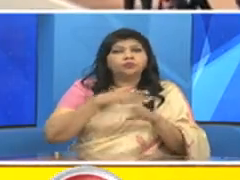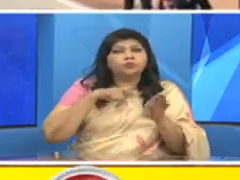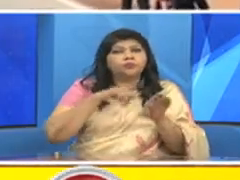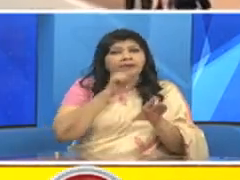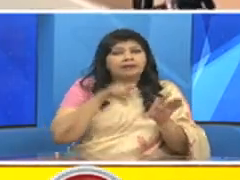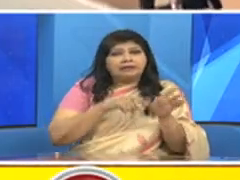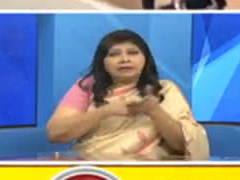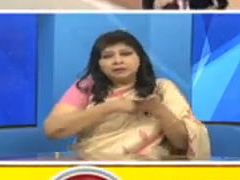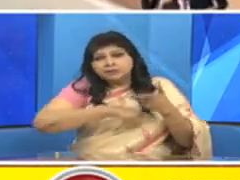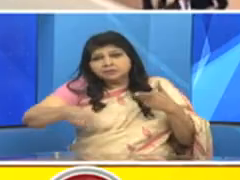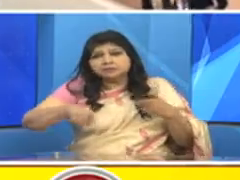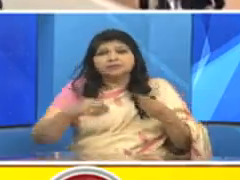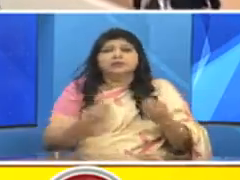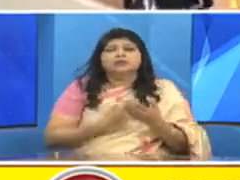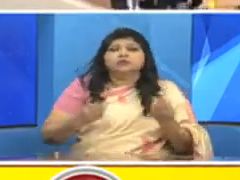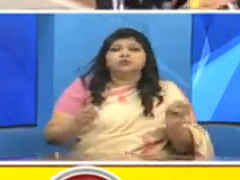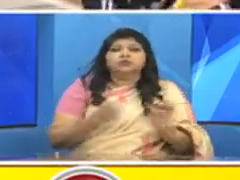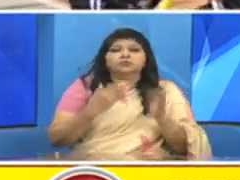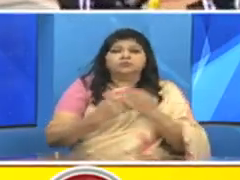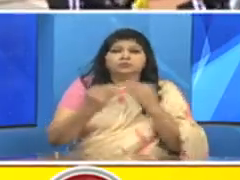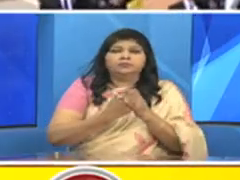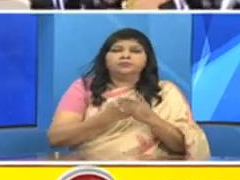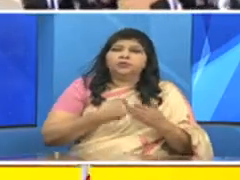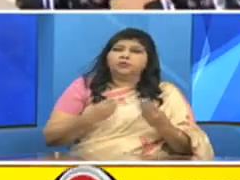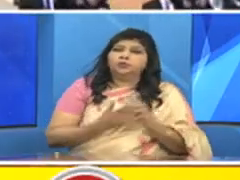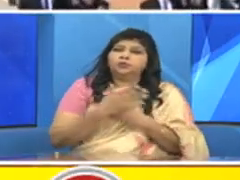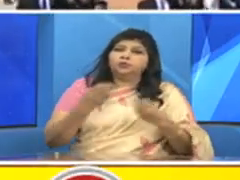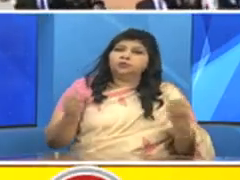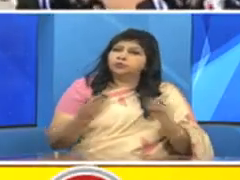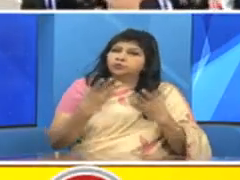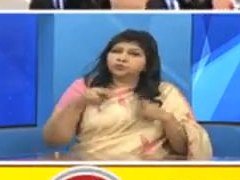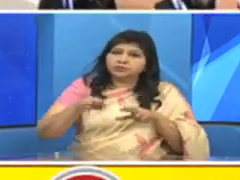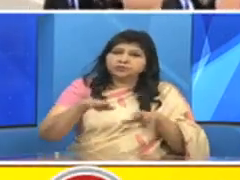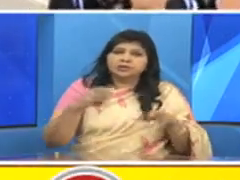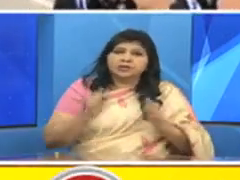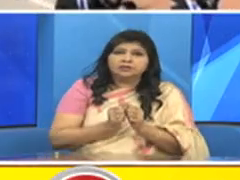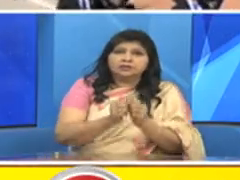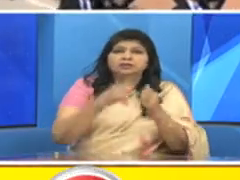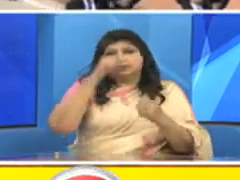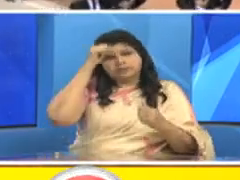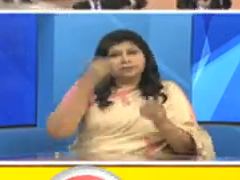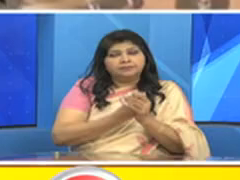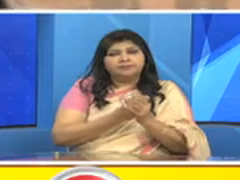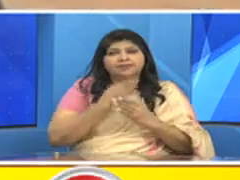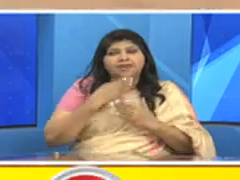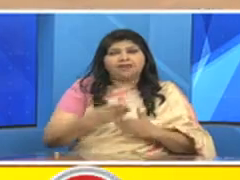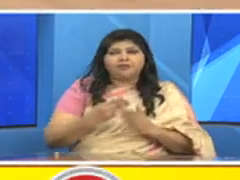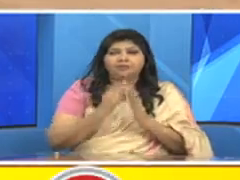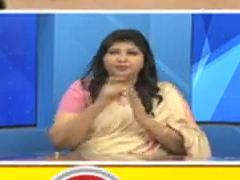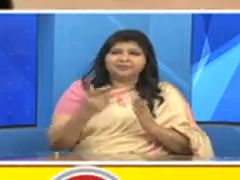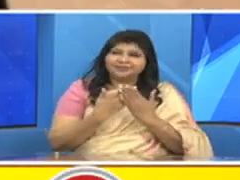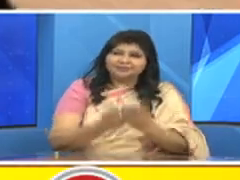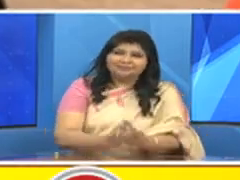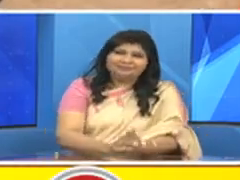शुरुआत करते हैं। नए संकल्पों के साथ माँ भारती के लिए जुट जाते हैं। बहुत बहुत धन्यवाद।